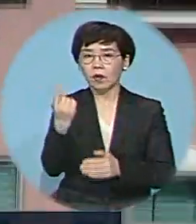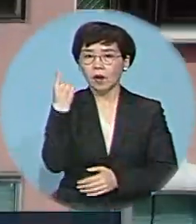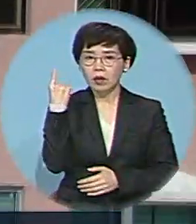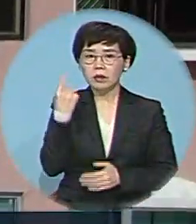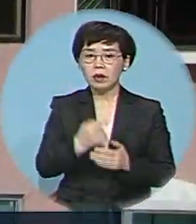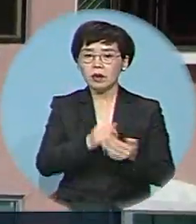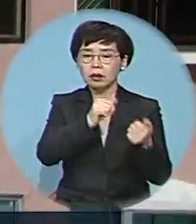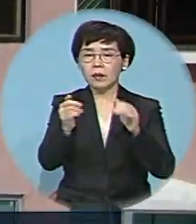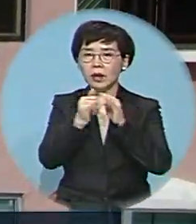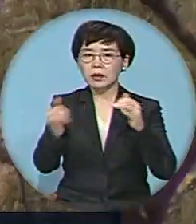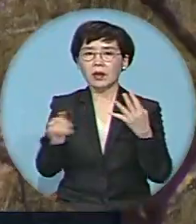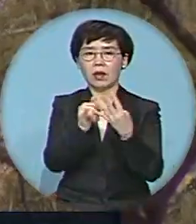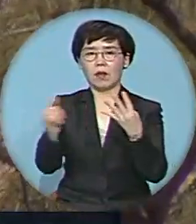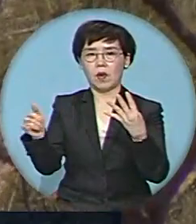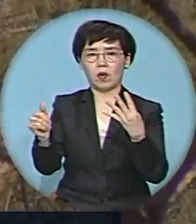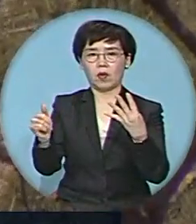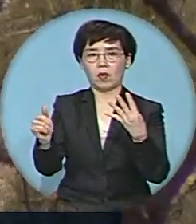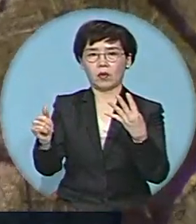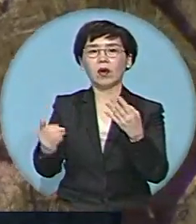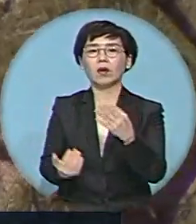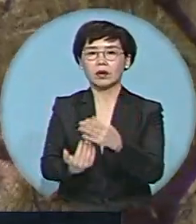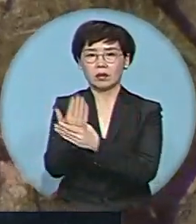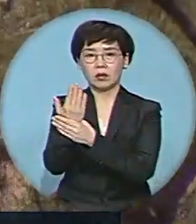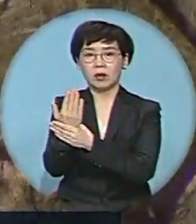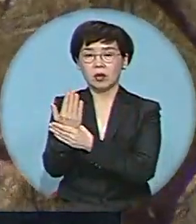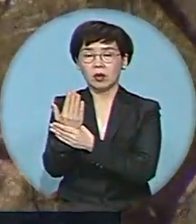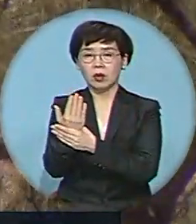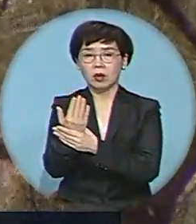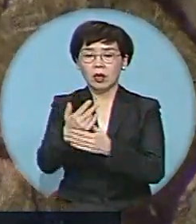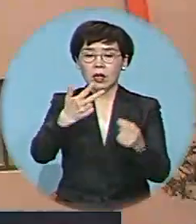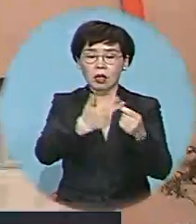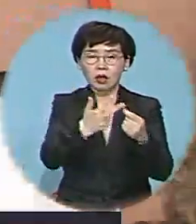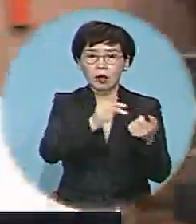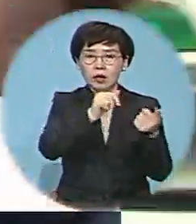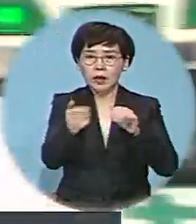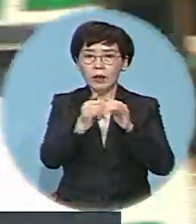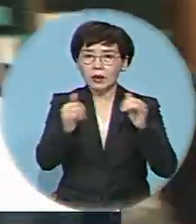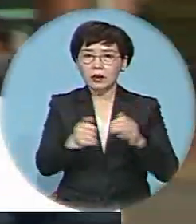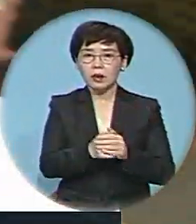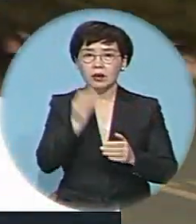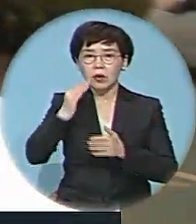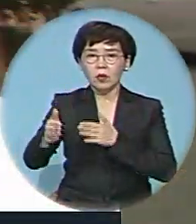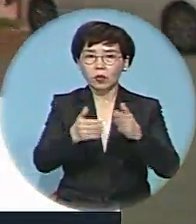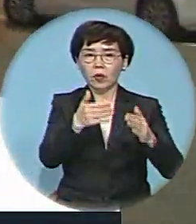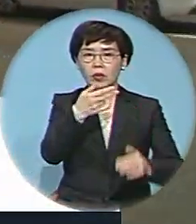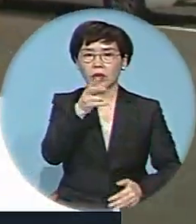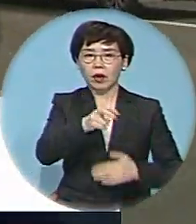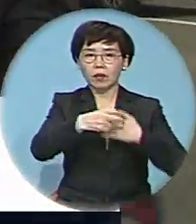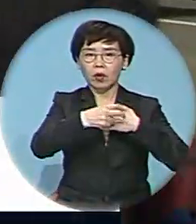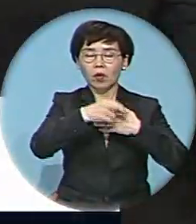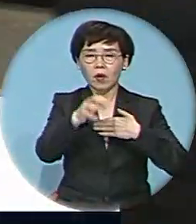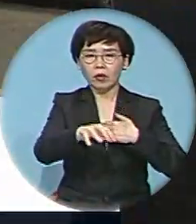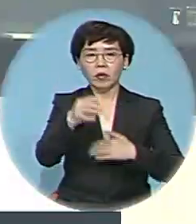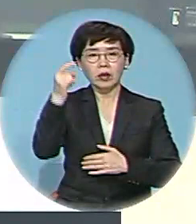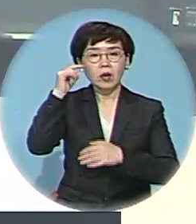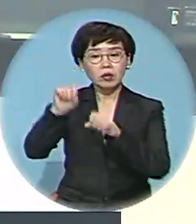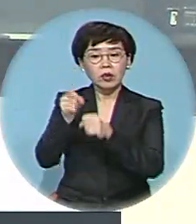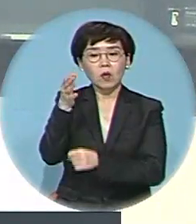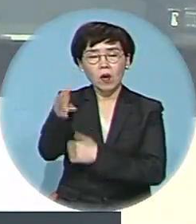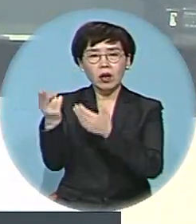어제만 사망자가 4명 더 나온 겁니다. 일곱 번째 사망자는 청도 대남병원 정신병동에 입원해